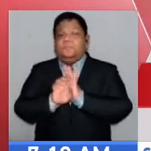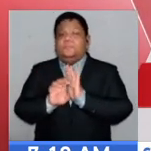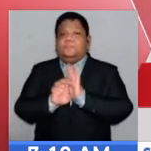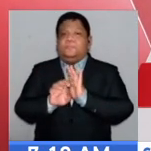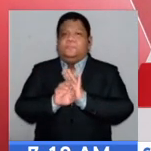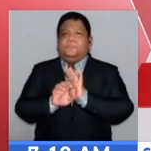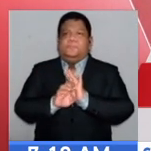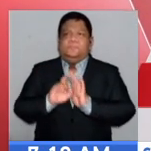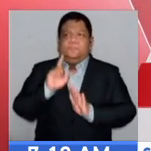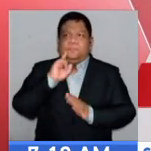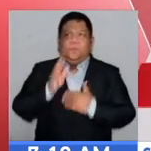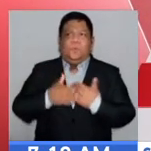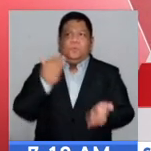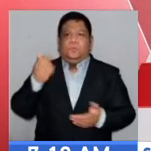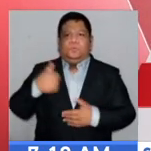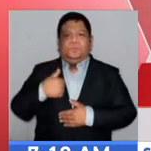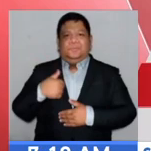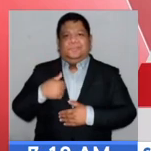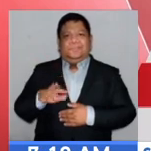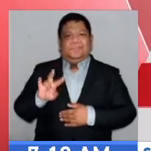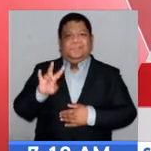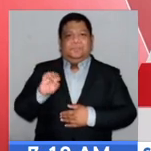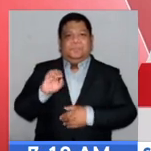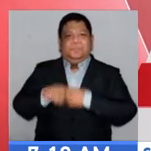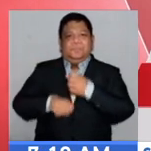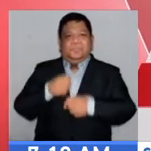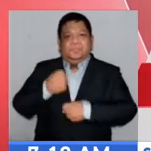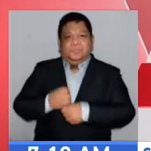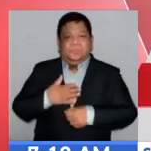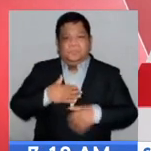ako sa dito sa buhay ko dito. Ngayon ko lang